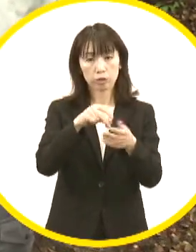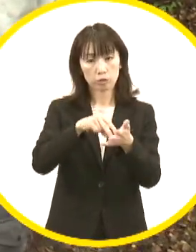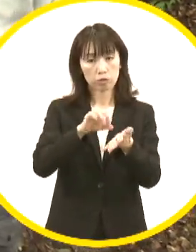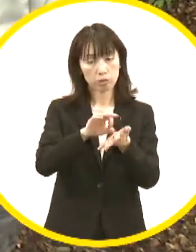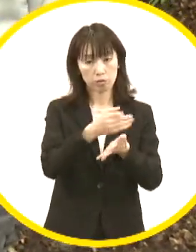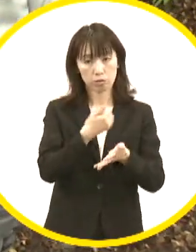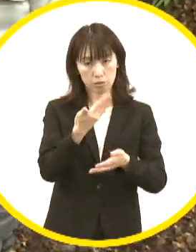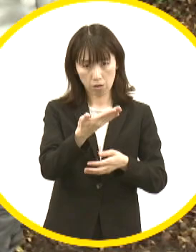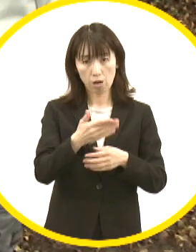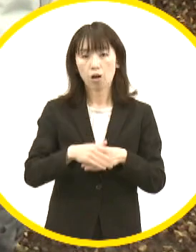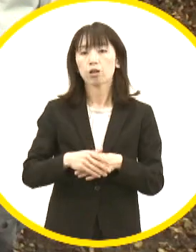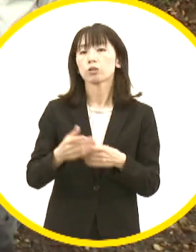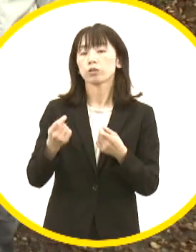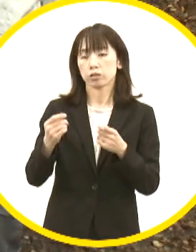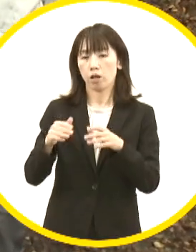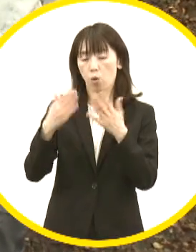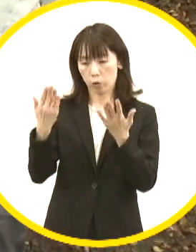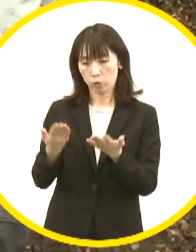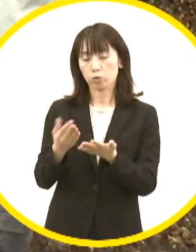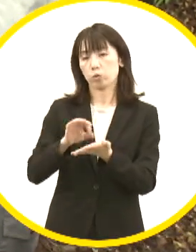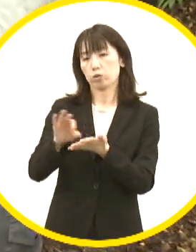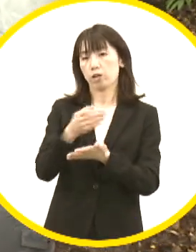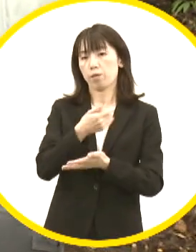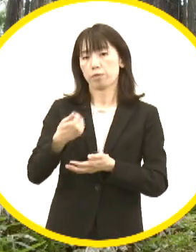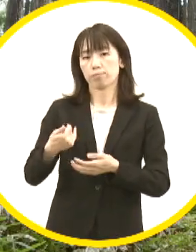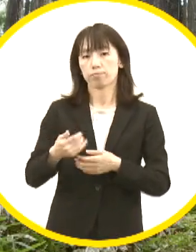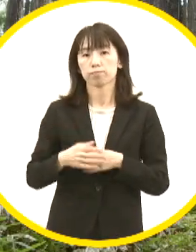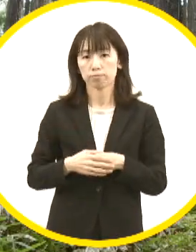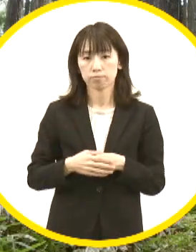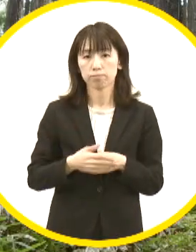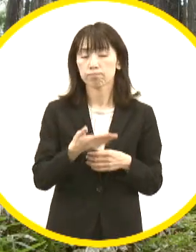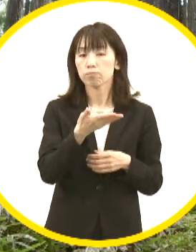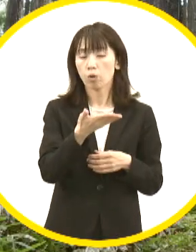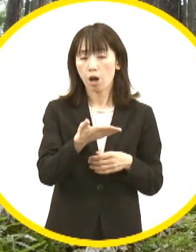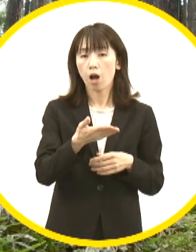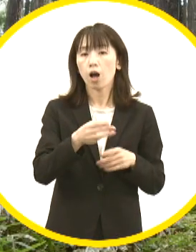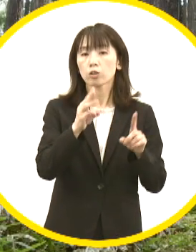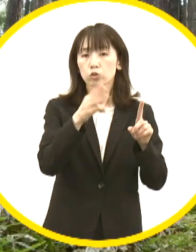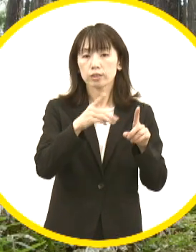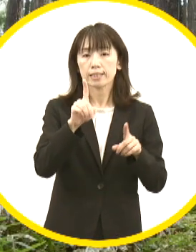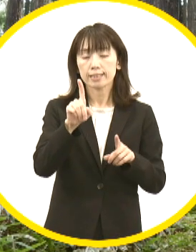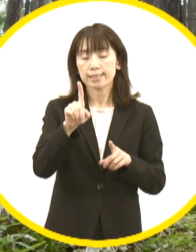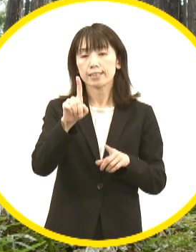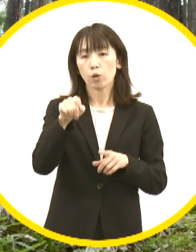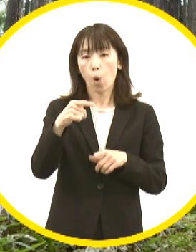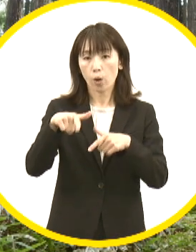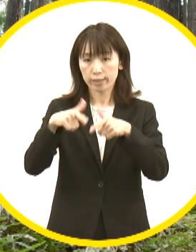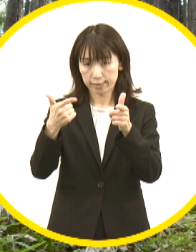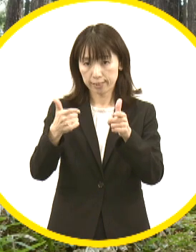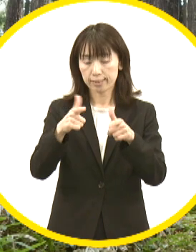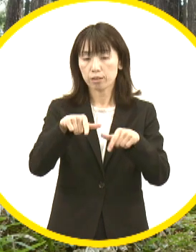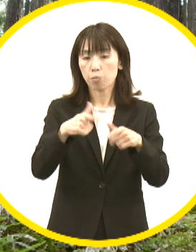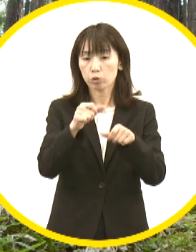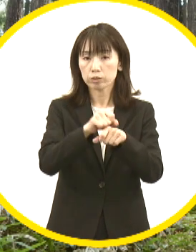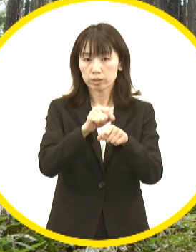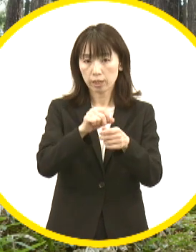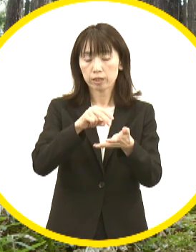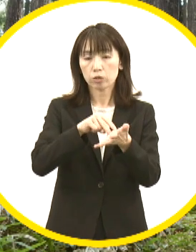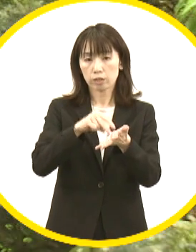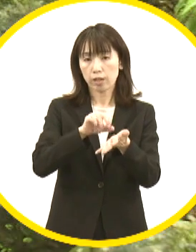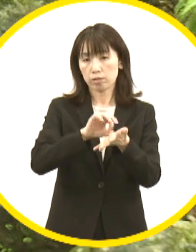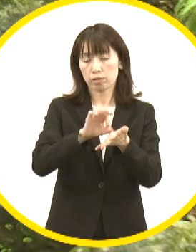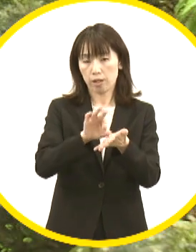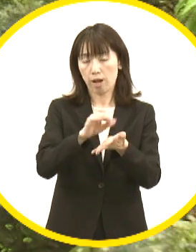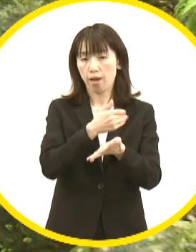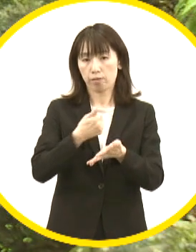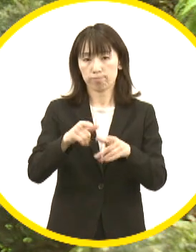使えるんですか。 そうですね、ほとんどの木はそうです。 ここにあるのは杉やヒノキ。木材として使われるのはも